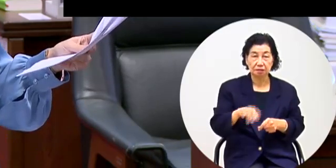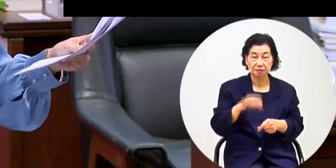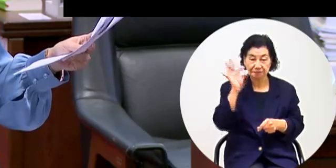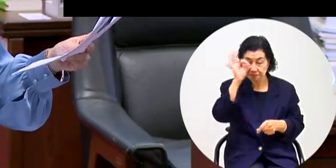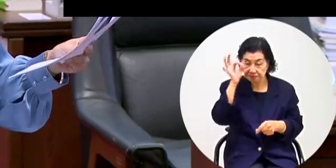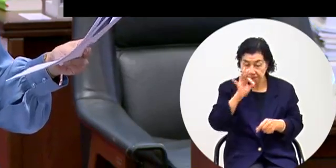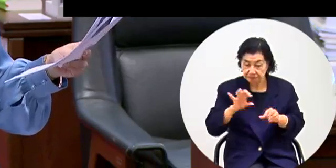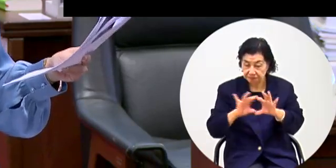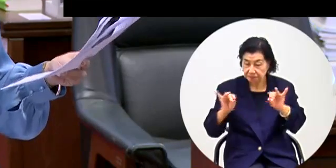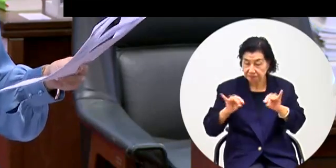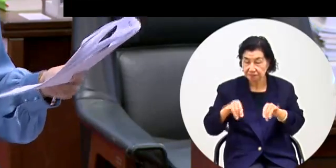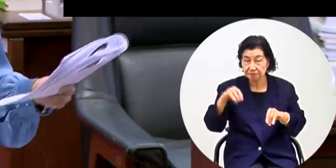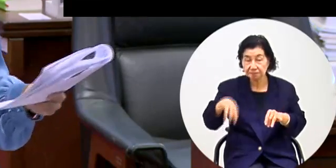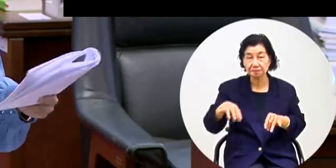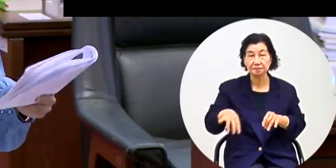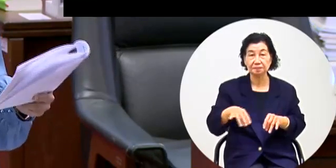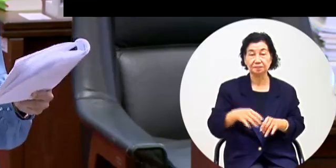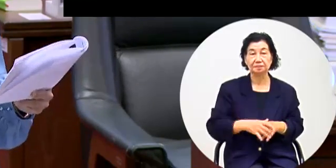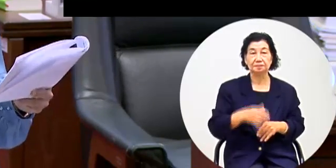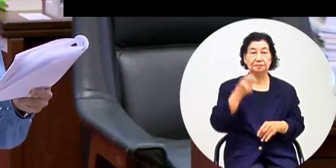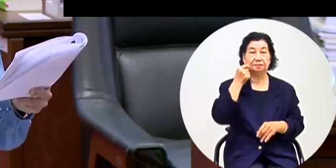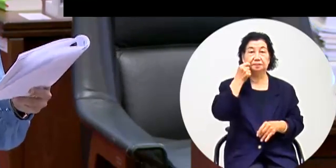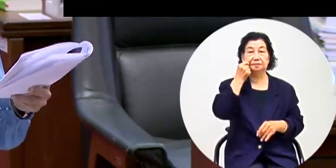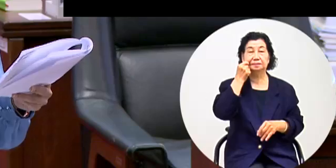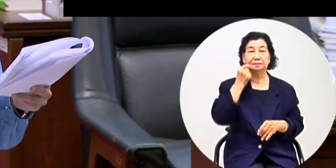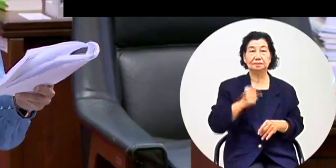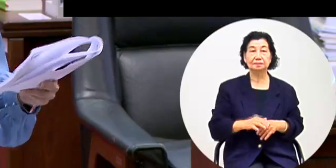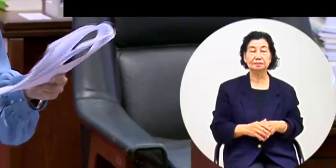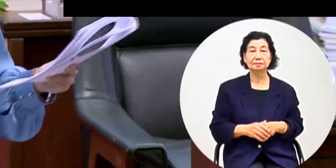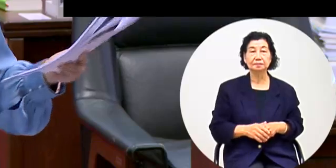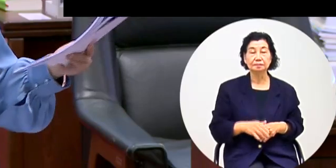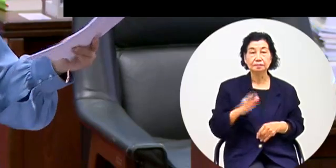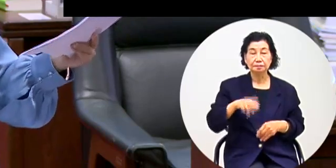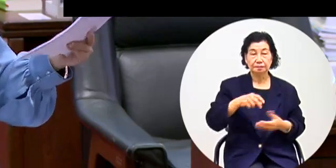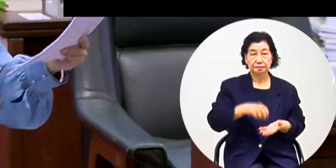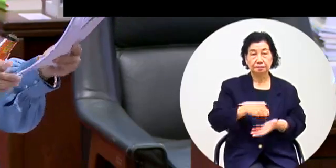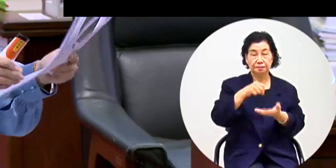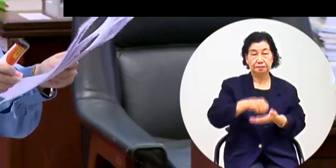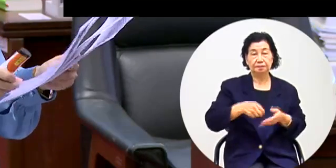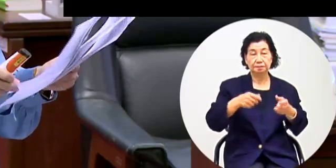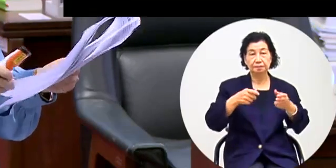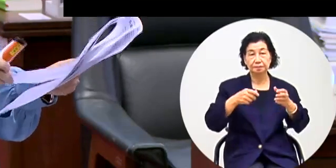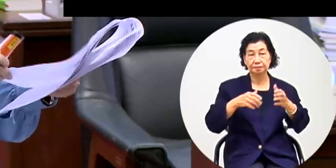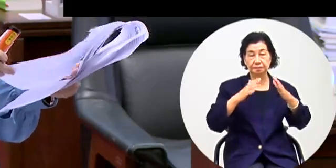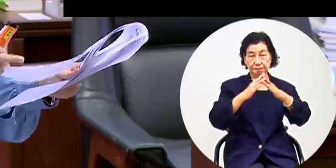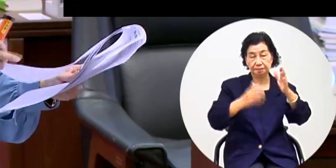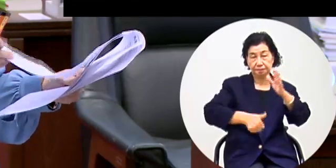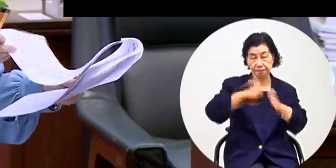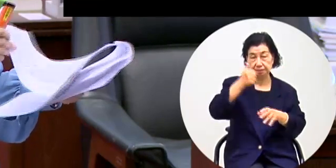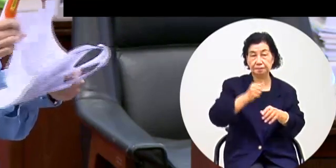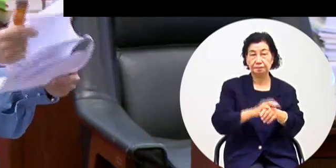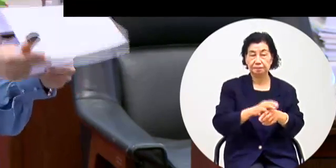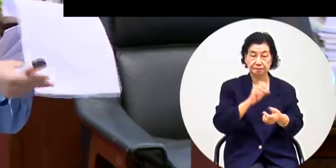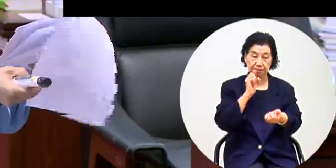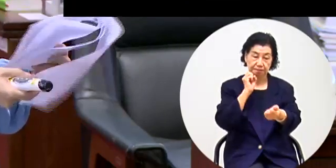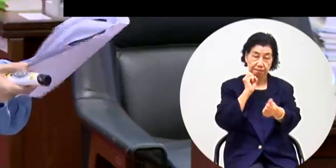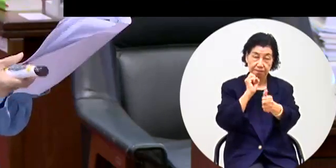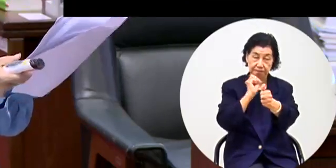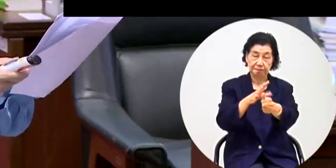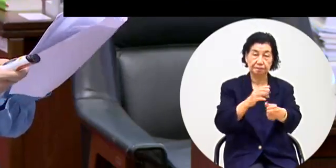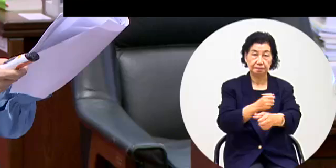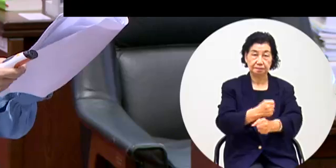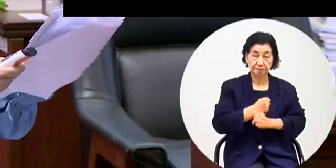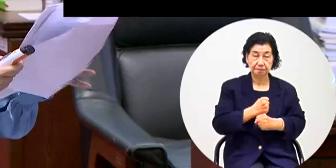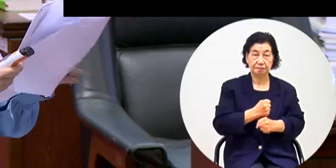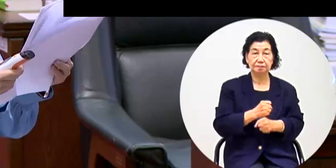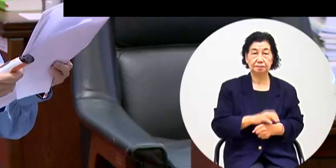我就特别要跟市长提出一个提醒哦。那这里呢，这份资料看的不是太清楚，我大